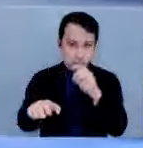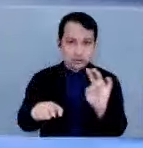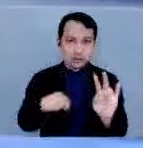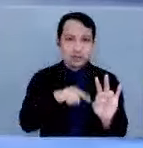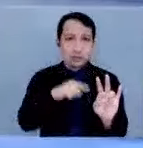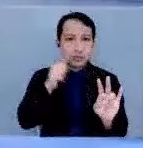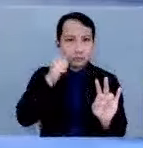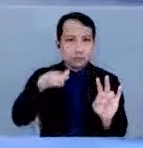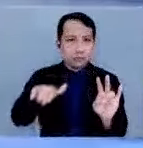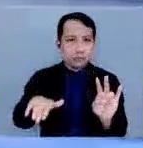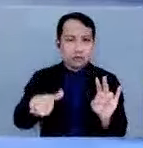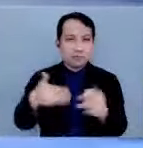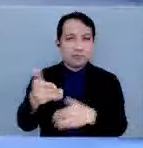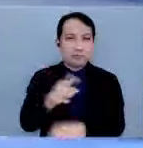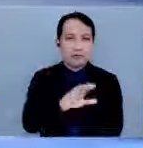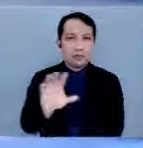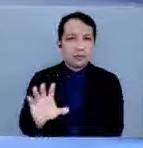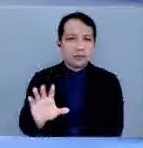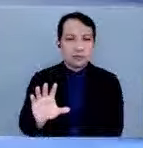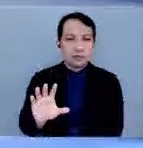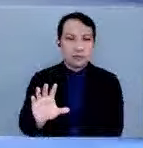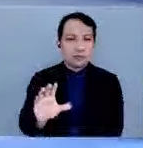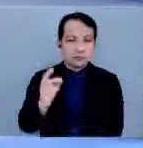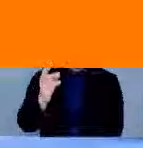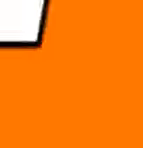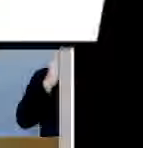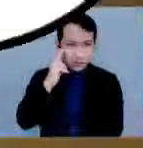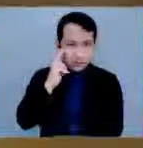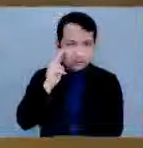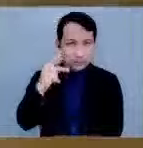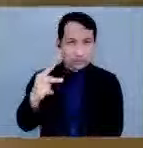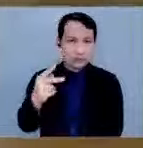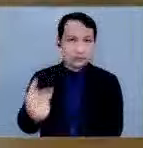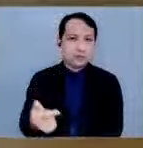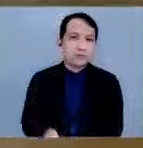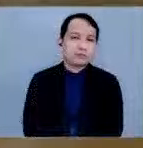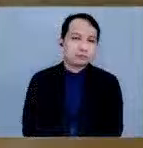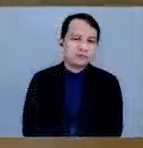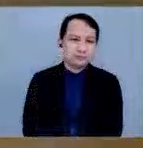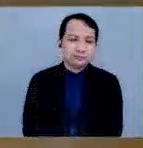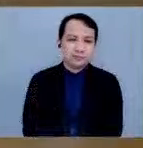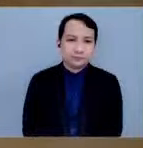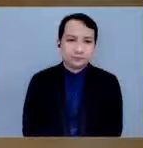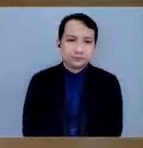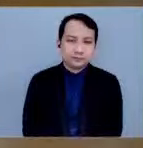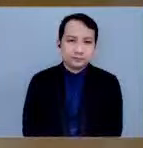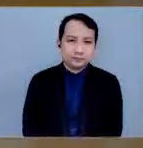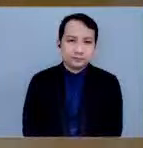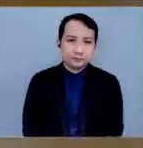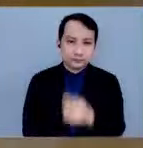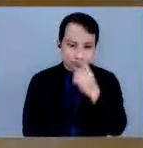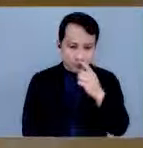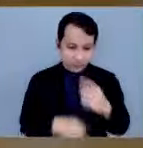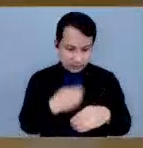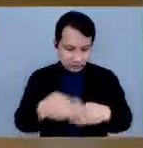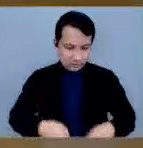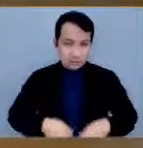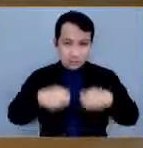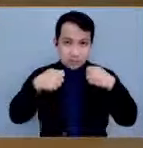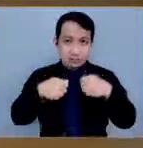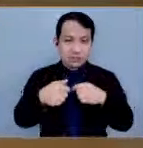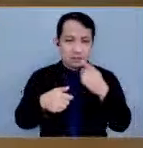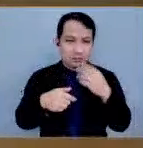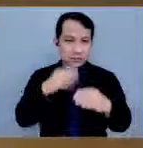Nasa Frontline ng balitang yan, si Rainiel Pawid. Nakasako, hubot-hubad at naaagnas na